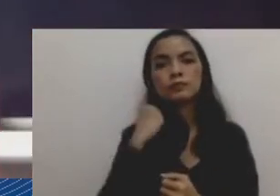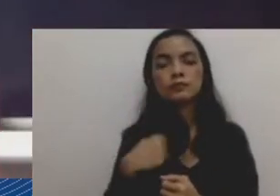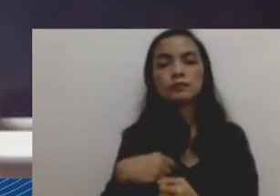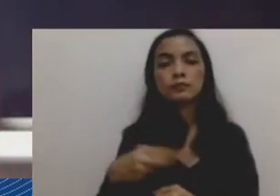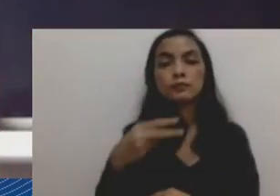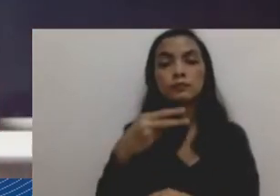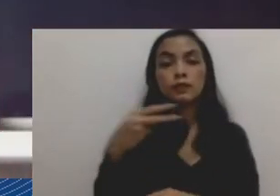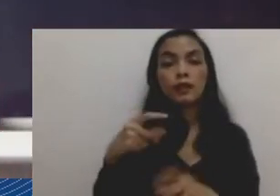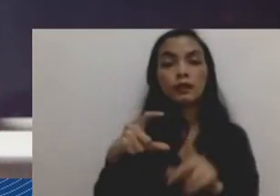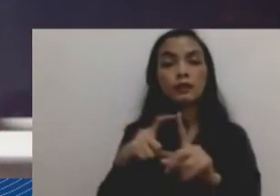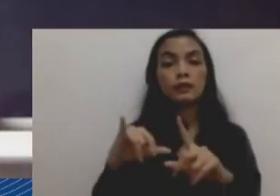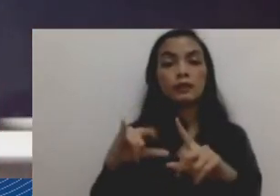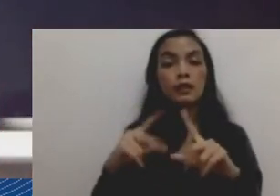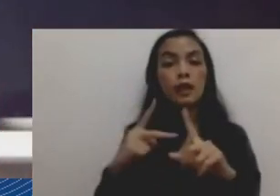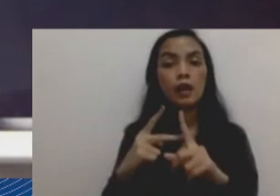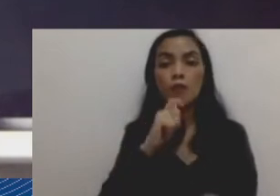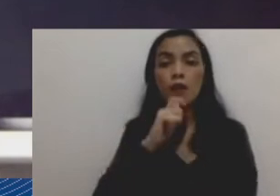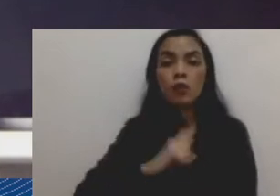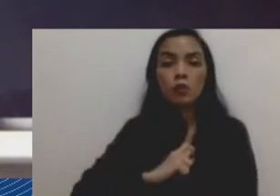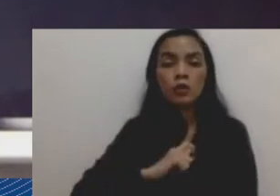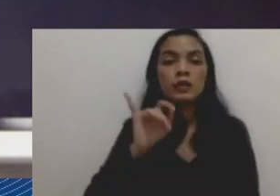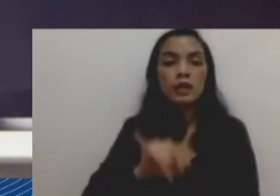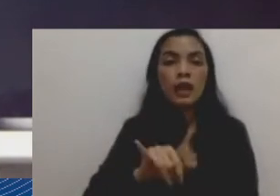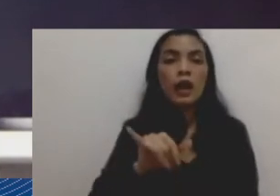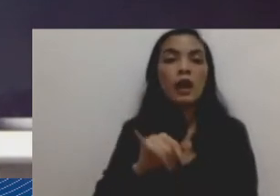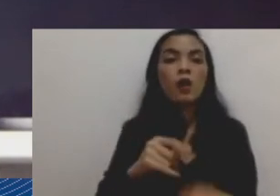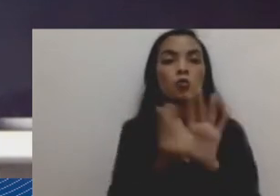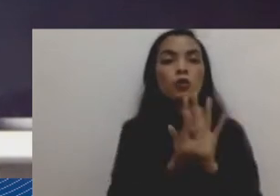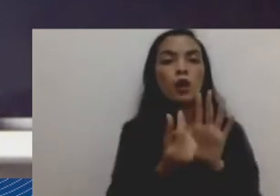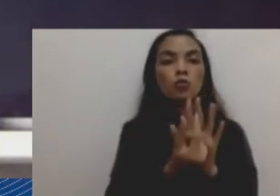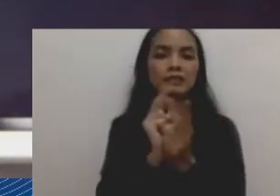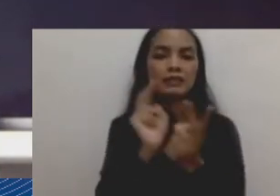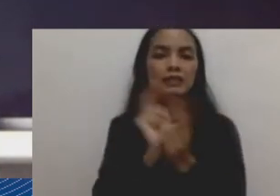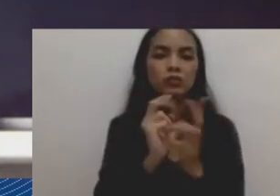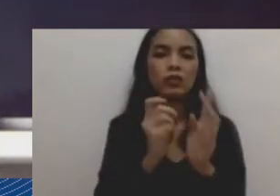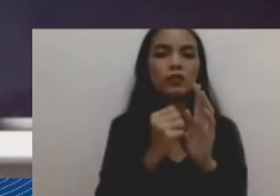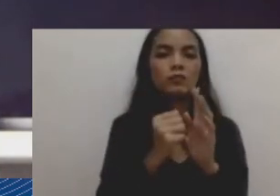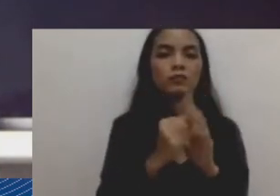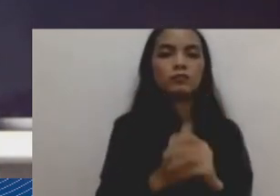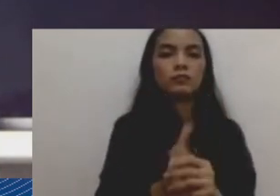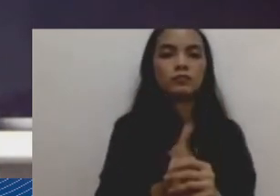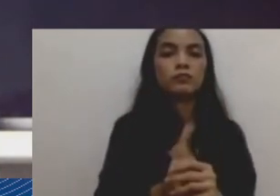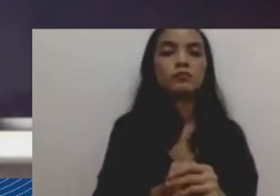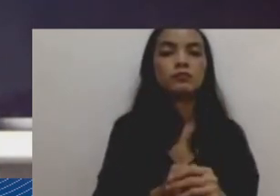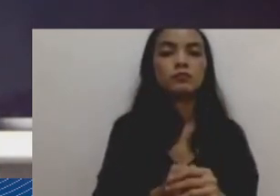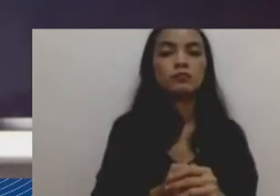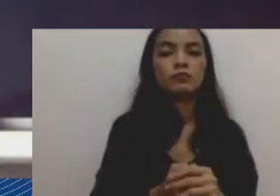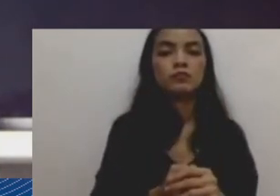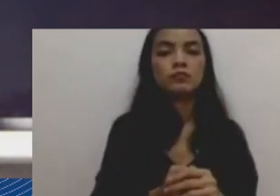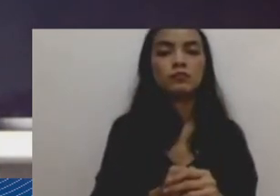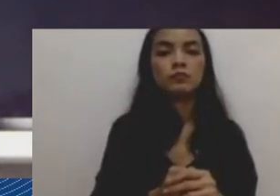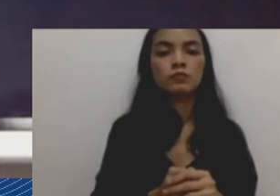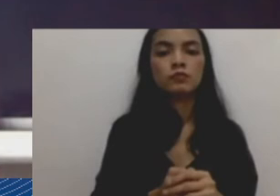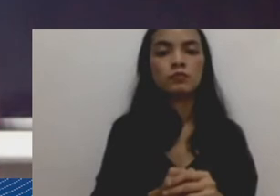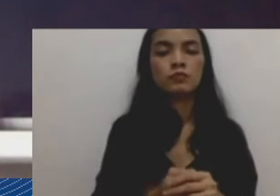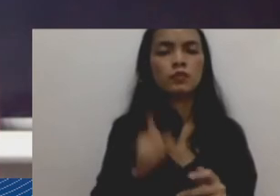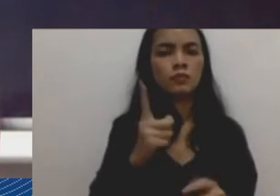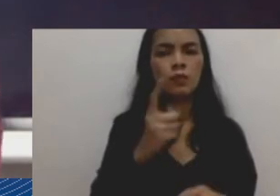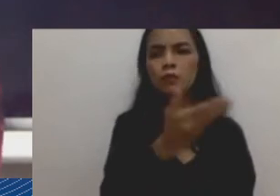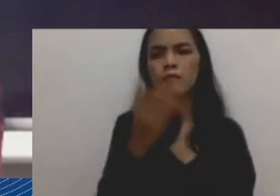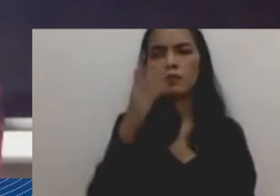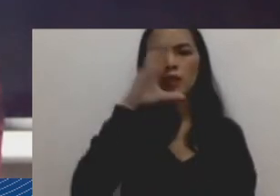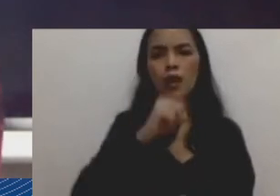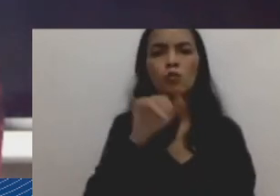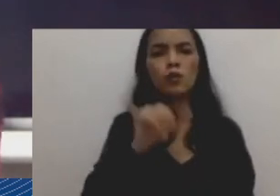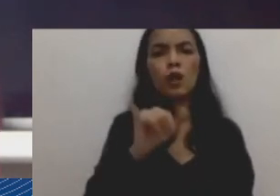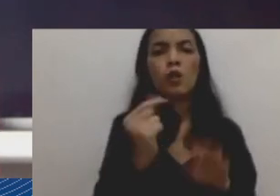Dia admitted that it is very challenging to pass the highly anti-san perempuan, because as we know that this